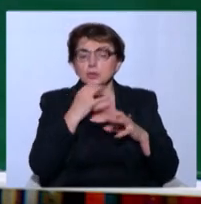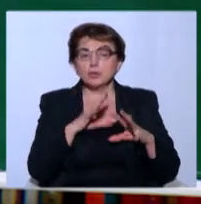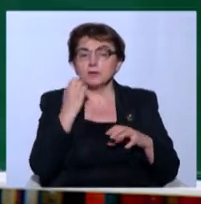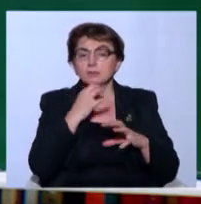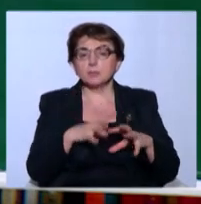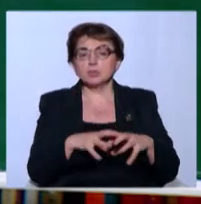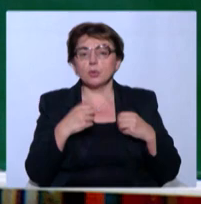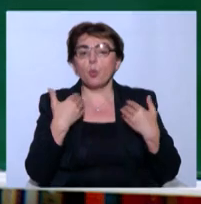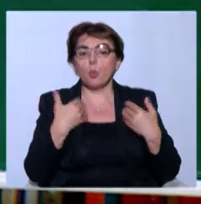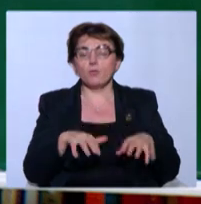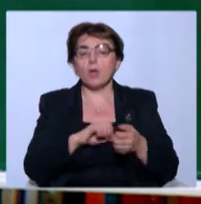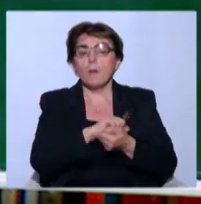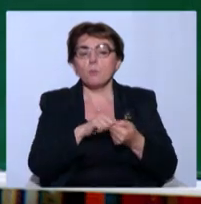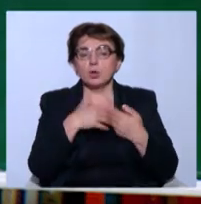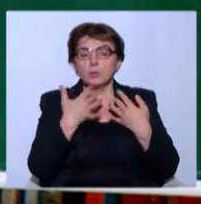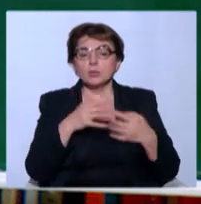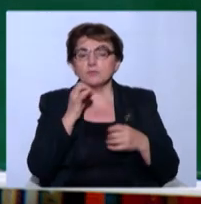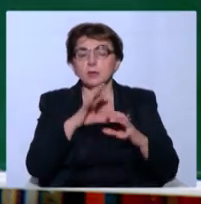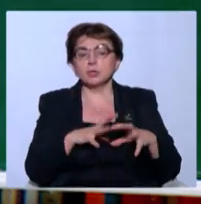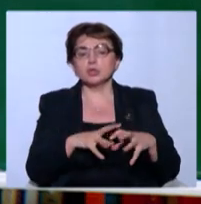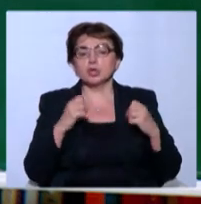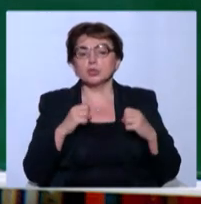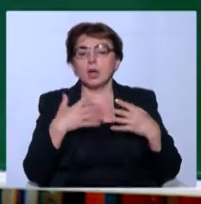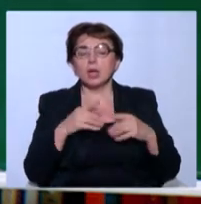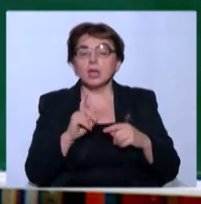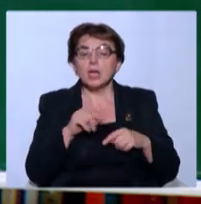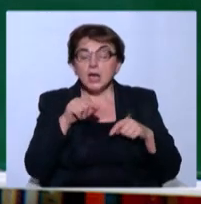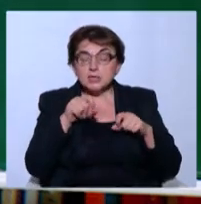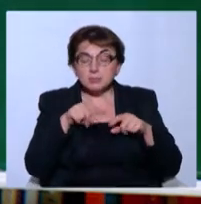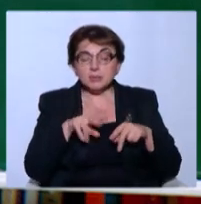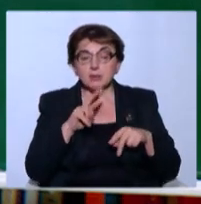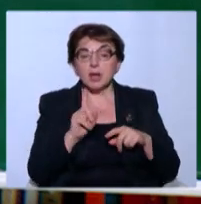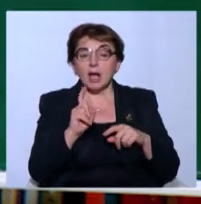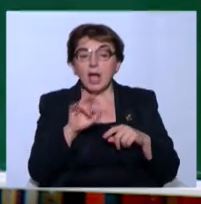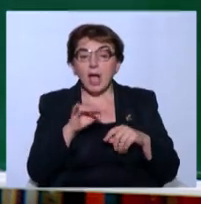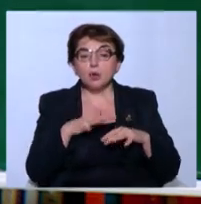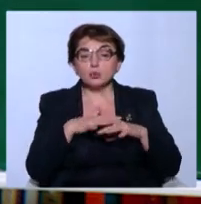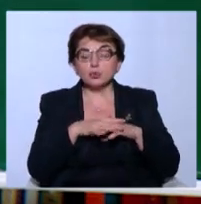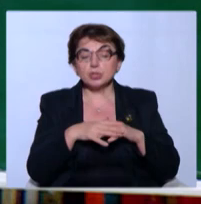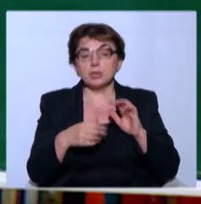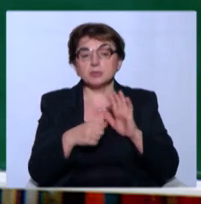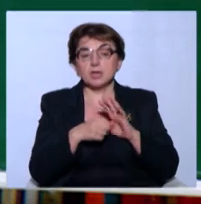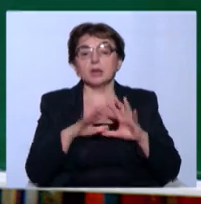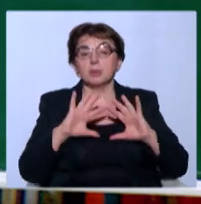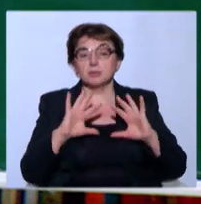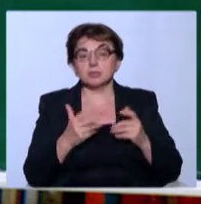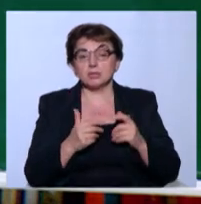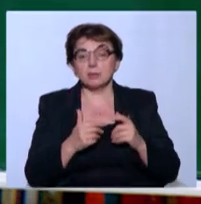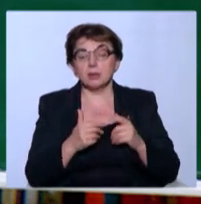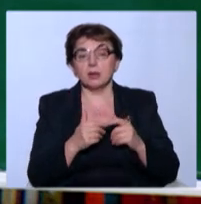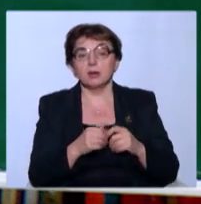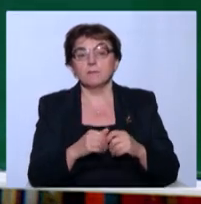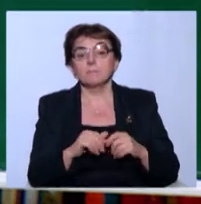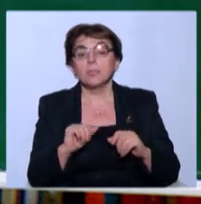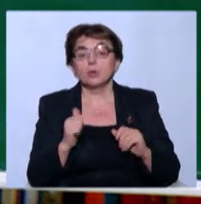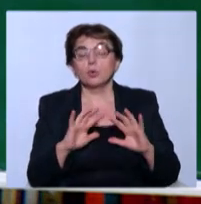შეწოვა, მონელებული ნივთიერებების შეწოვა სწორედ ხაოს უჯრედების მოქმედების შედეგად ხდება. განვიხილოთ